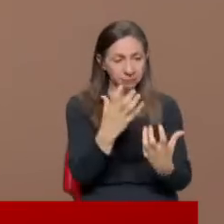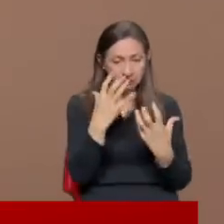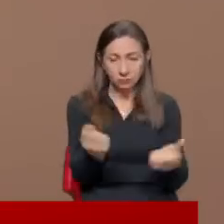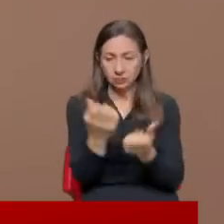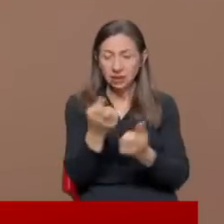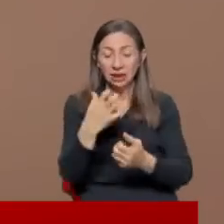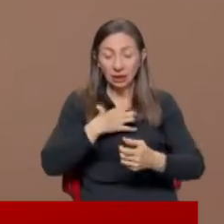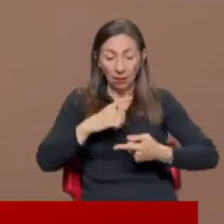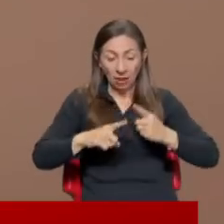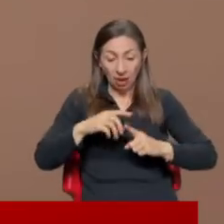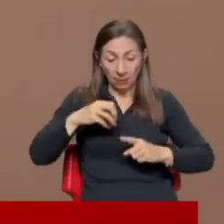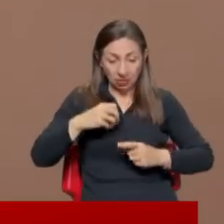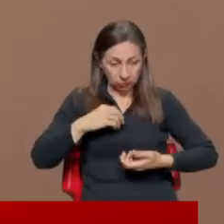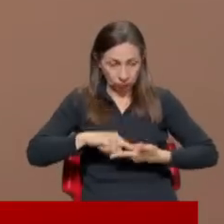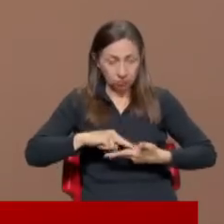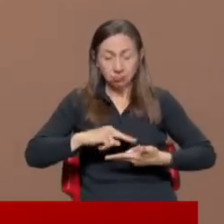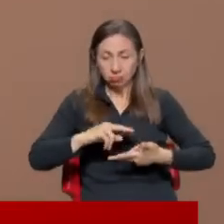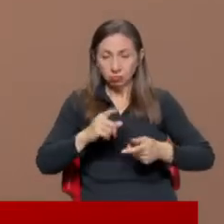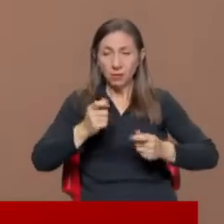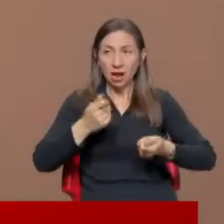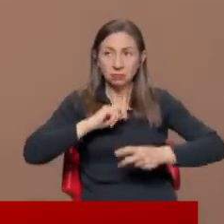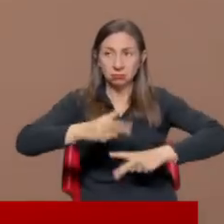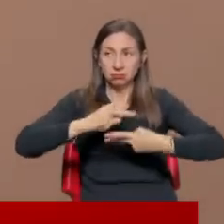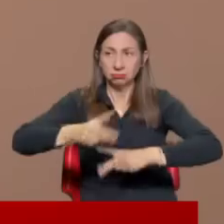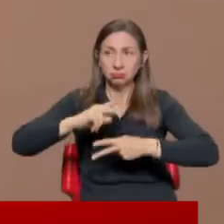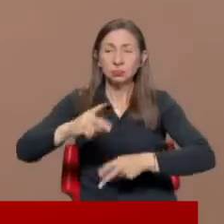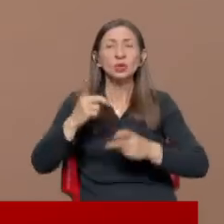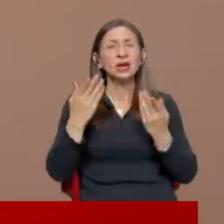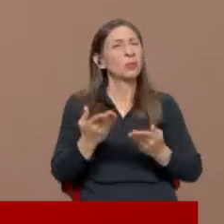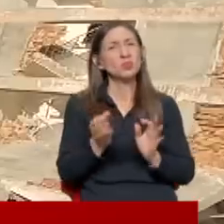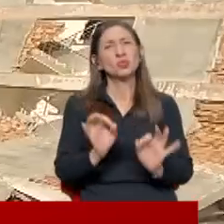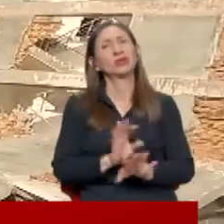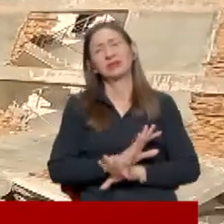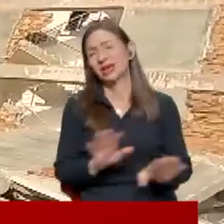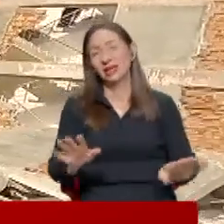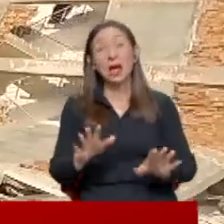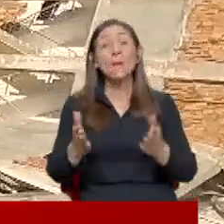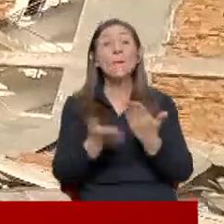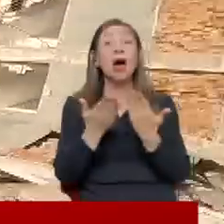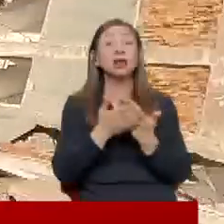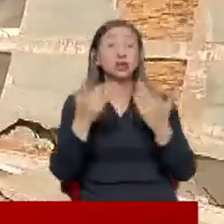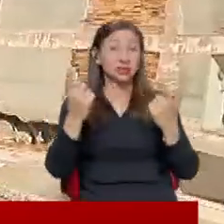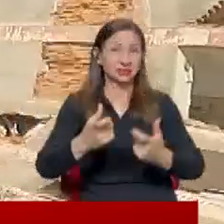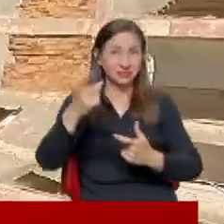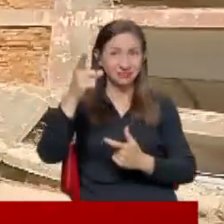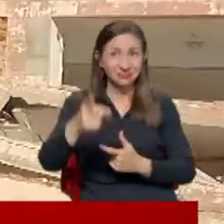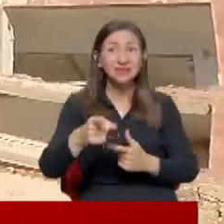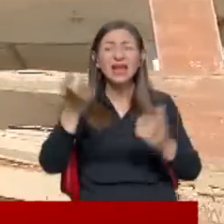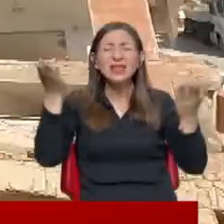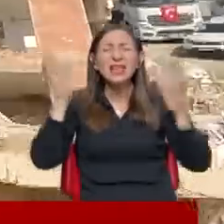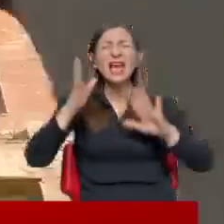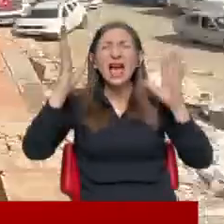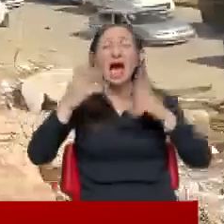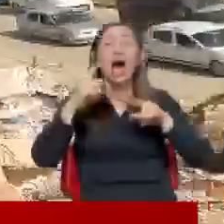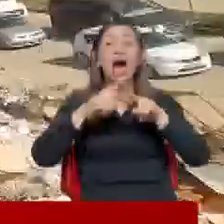kendi partilerine kamu kaynaklarını aktaran bu anlayışı kabul etmek mümkün değildir. Kahramanmaraş merkezli depremlerin en çok yıktığı